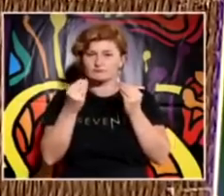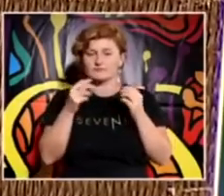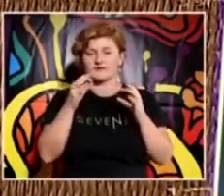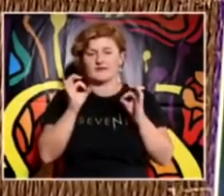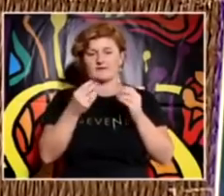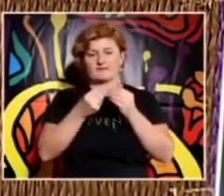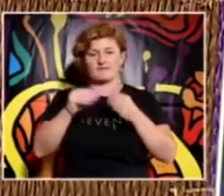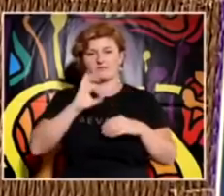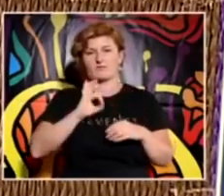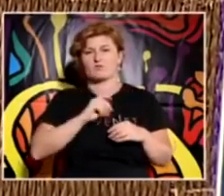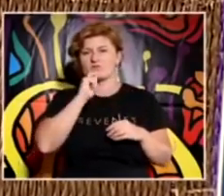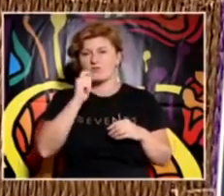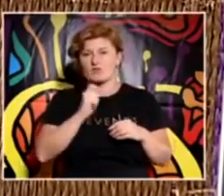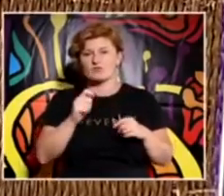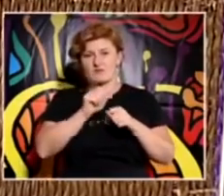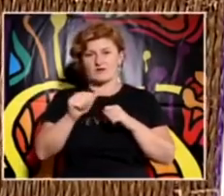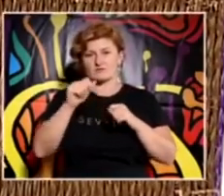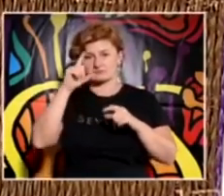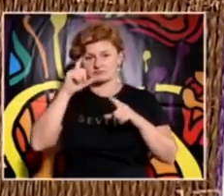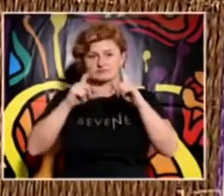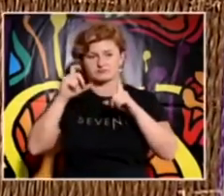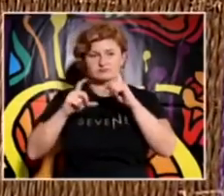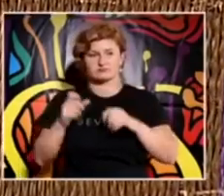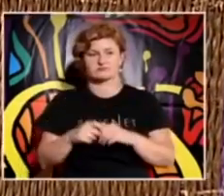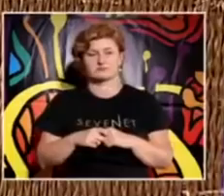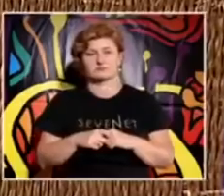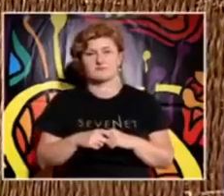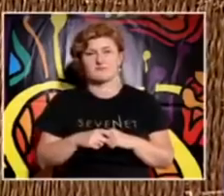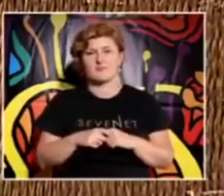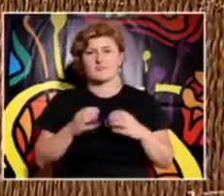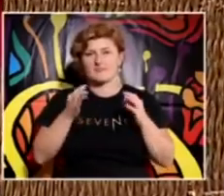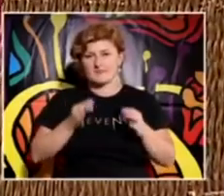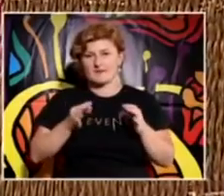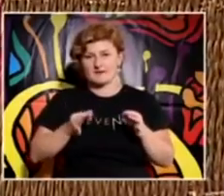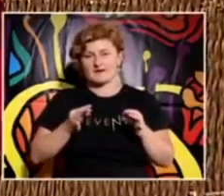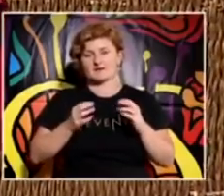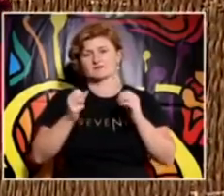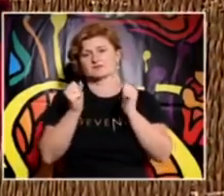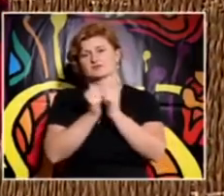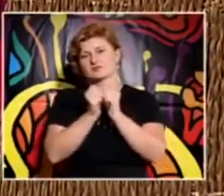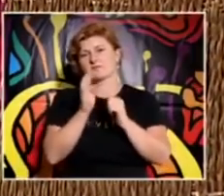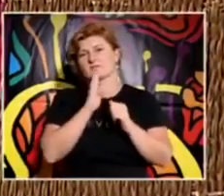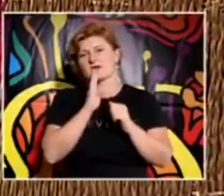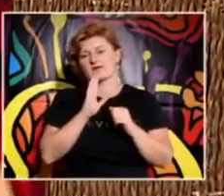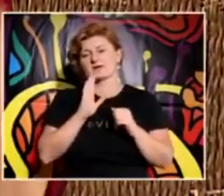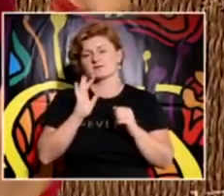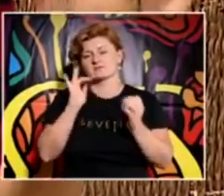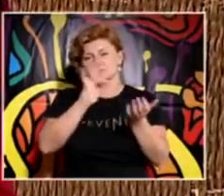dobrą sprawę jest fotograficznych. Powiem szczerze, tak. Chociaż teraz zimę spędzę prawdopodobnie w Indonezji, gdzie